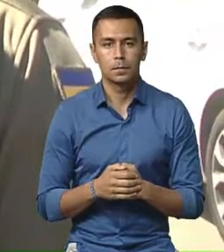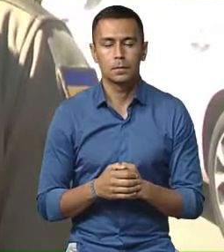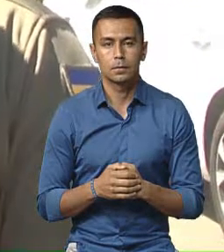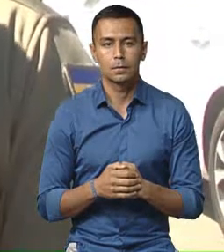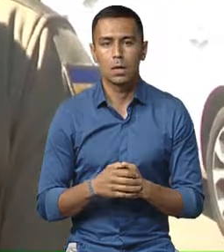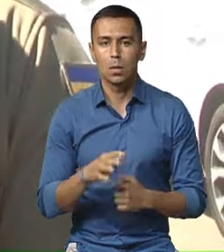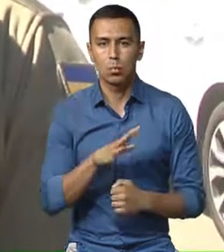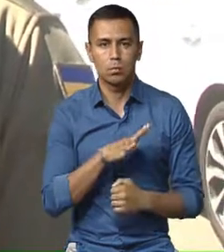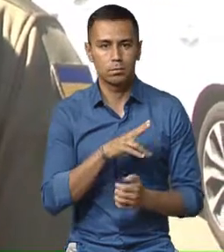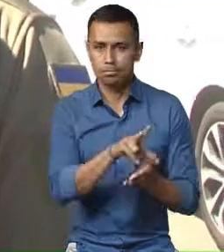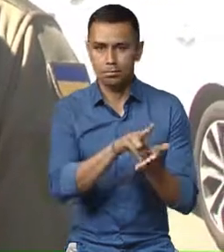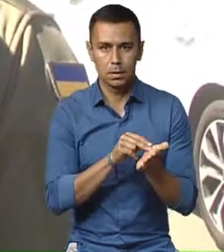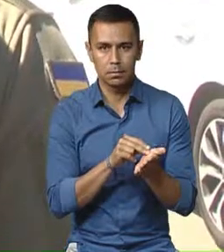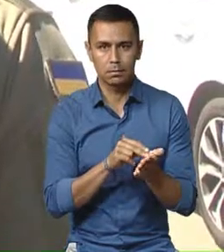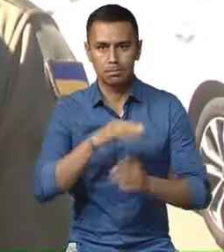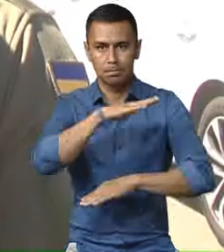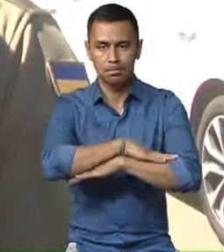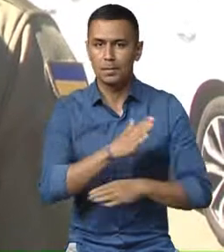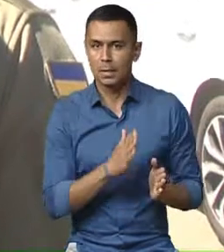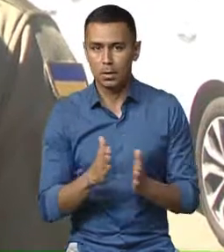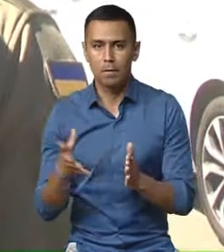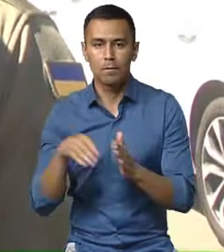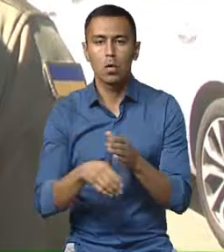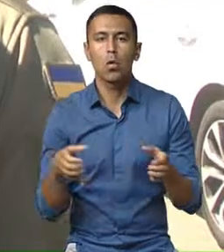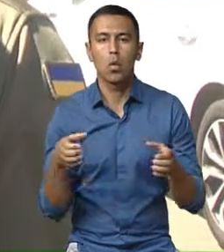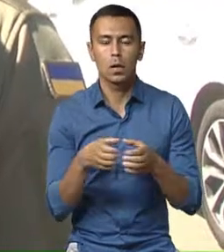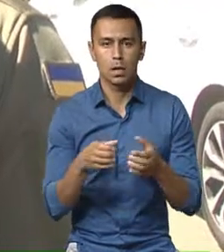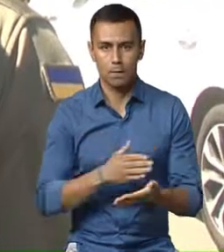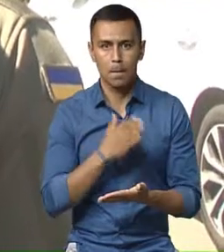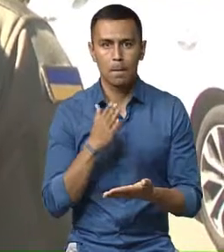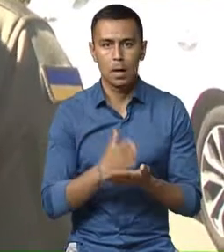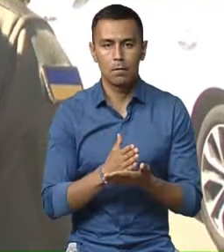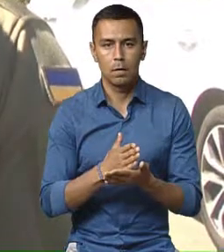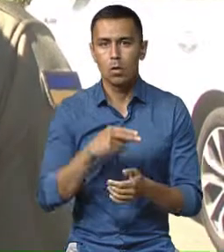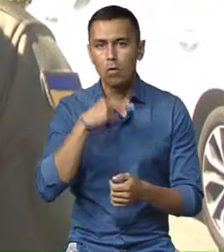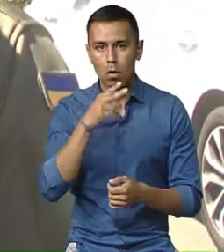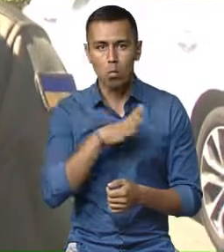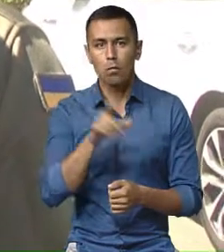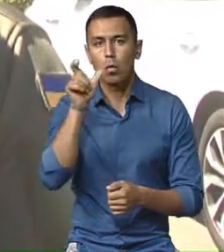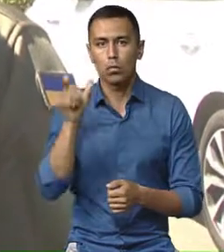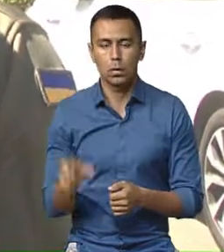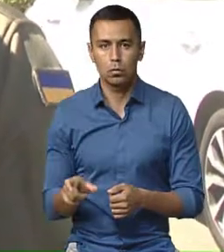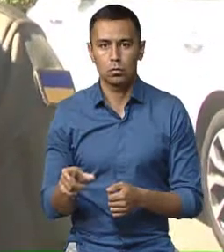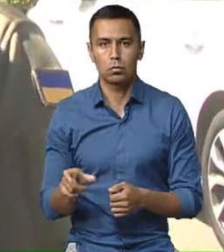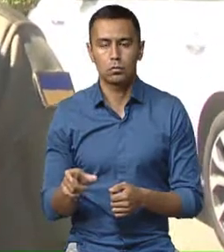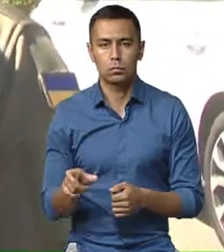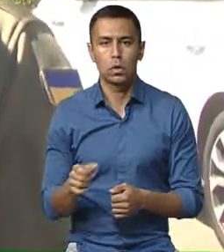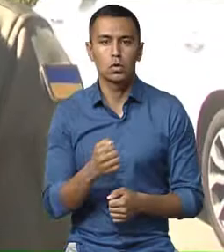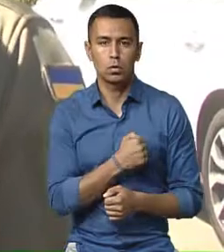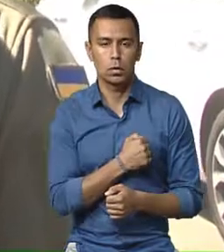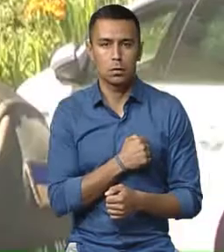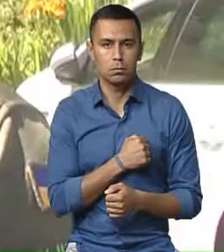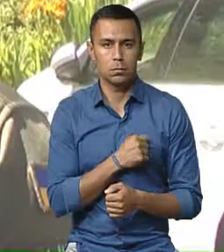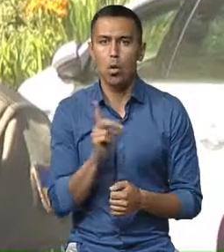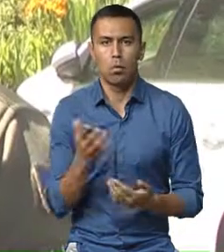Виділявся зразковою дисципліною, в колективі мав повагу, був людиною, солдатом з великої